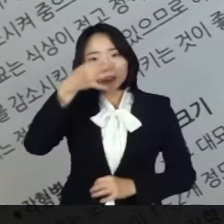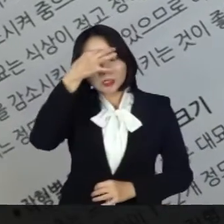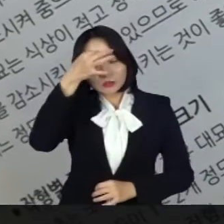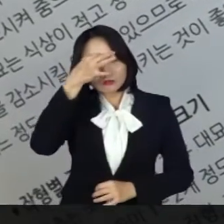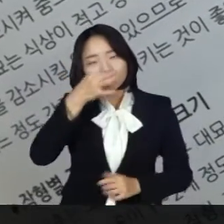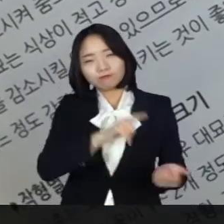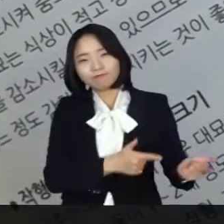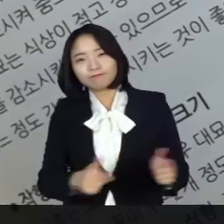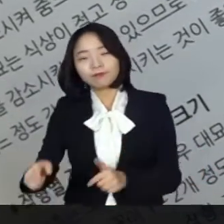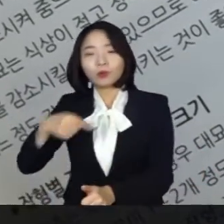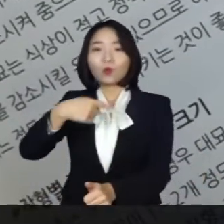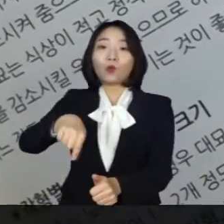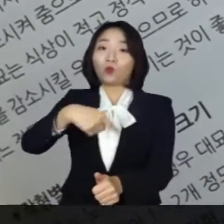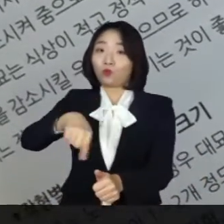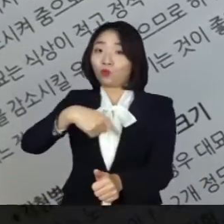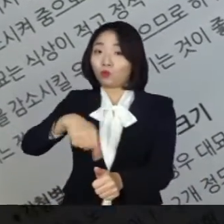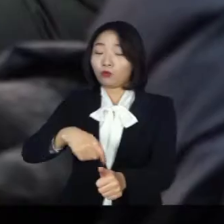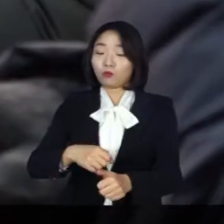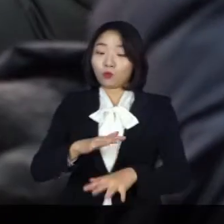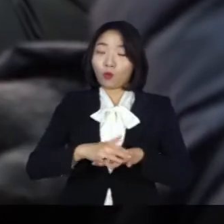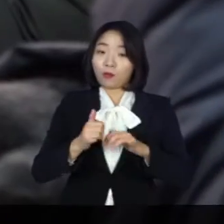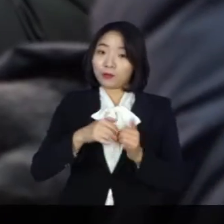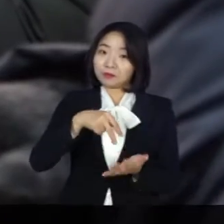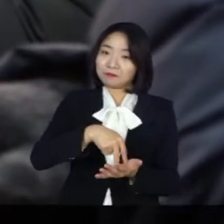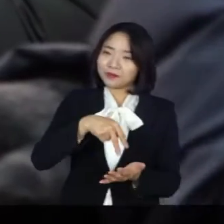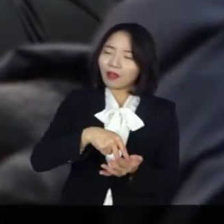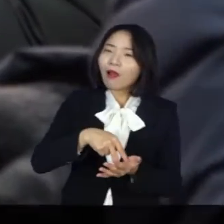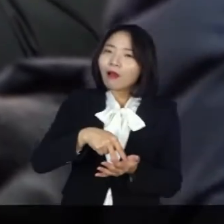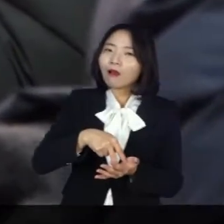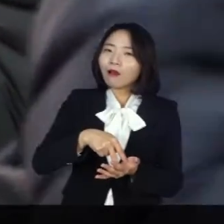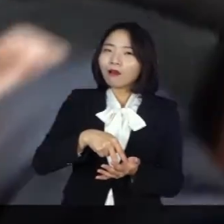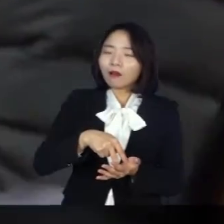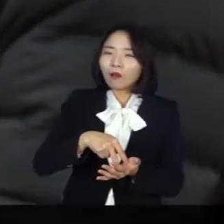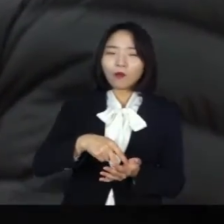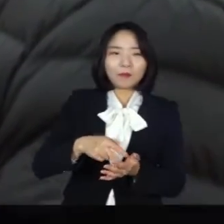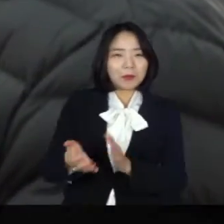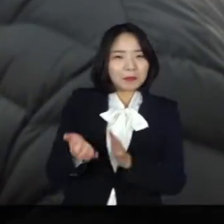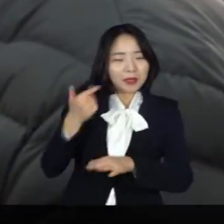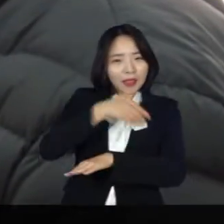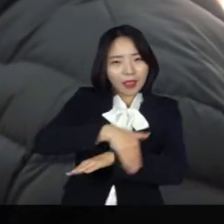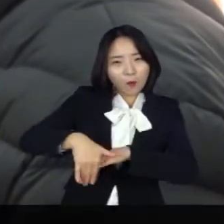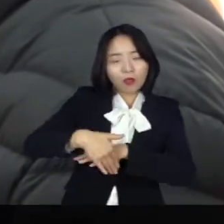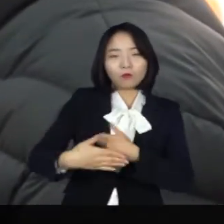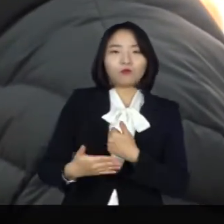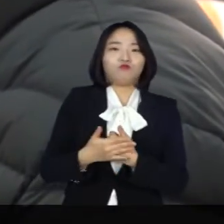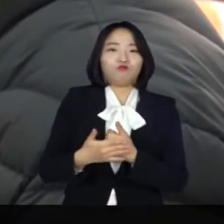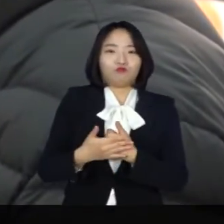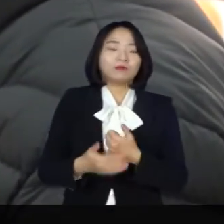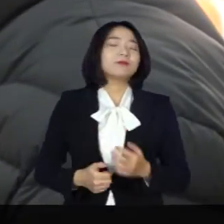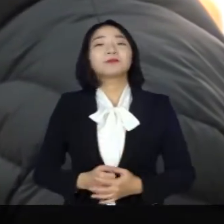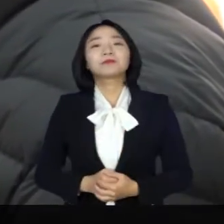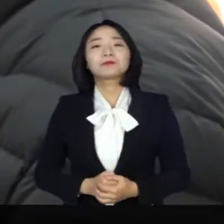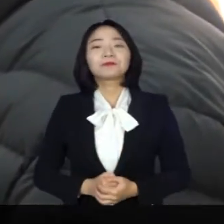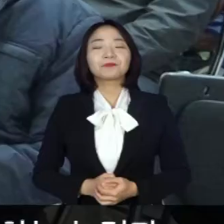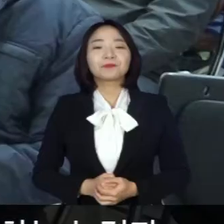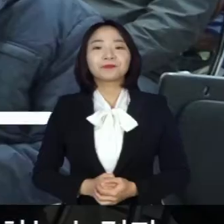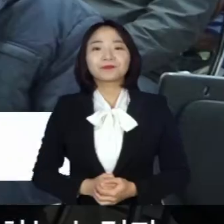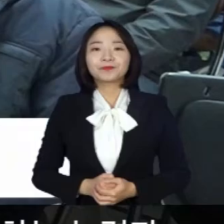영농 기술 등 다양한 내용으로 교육을 실시해 농업인들에게 새해 영농 전반을 계획하는 데 많은 도움을 주고